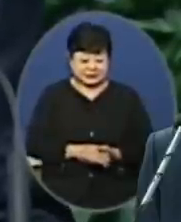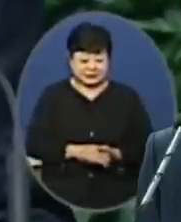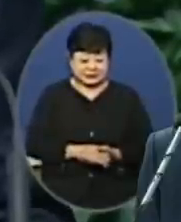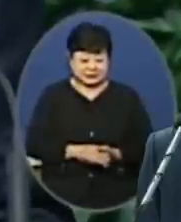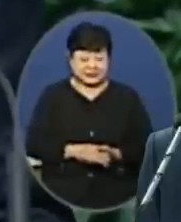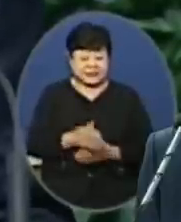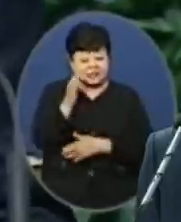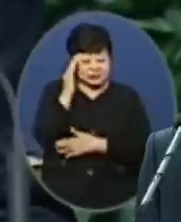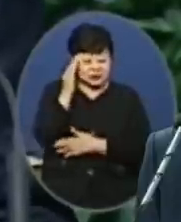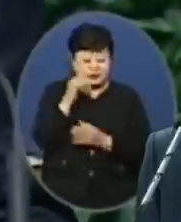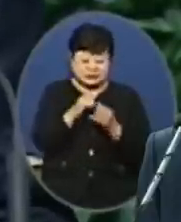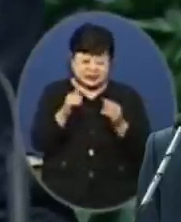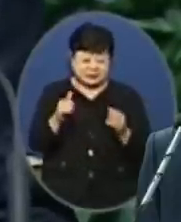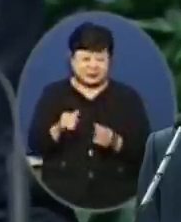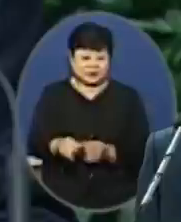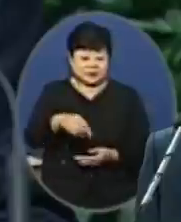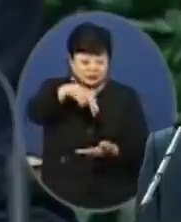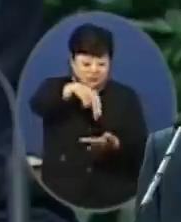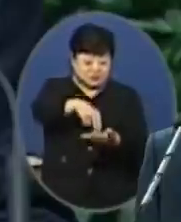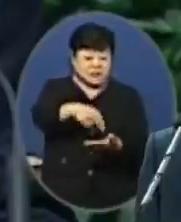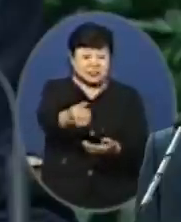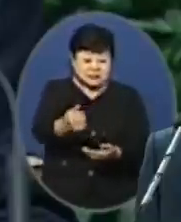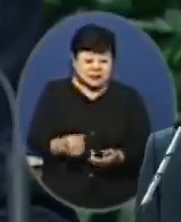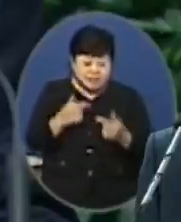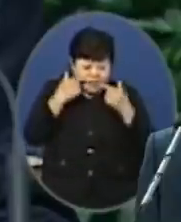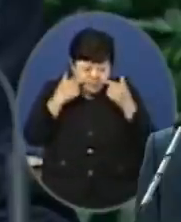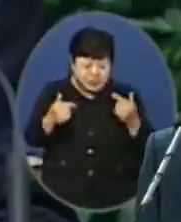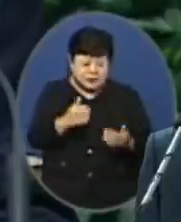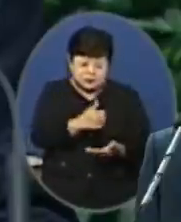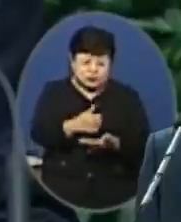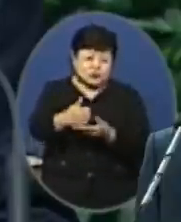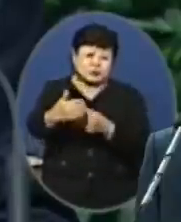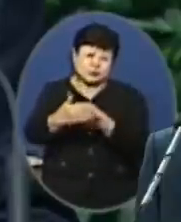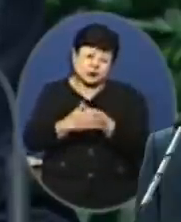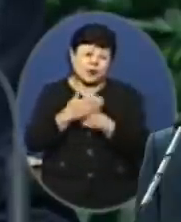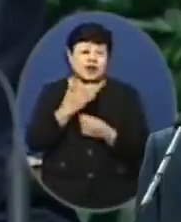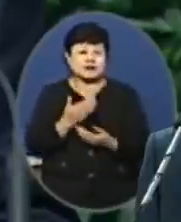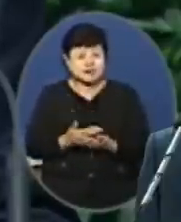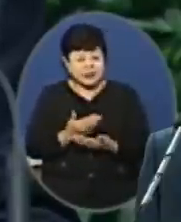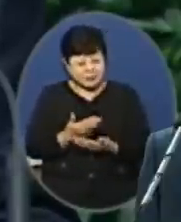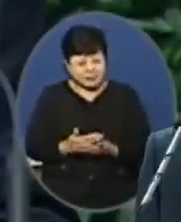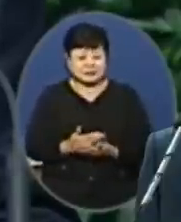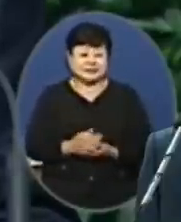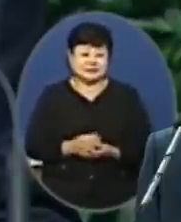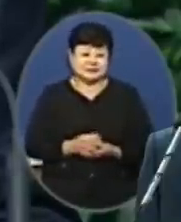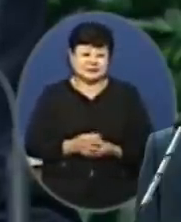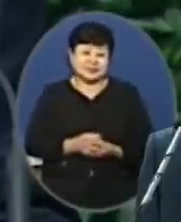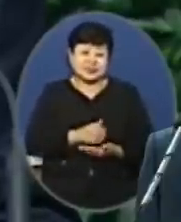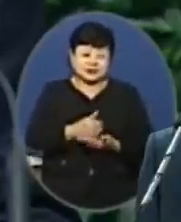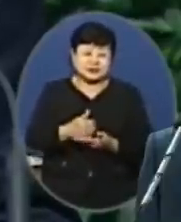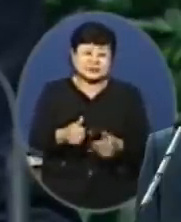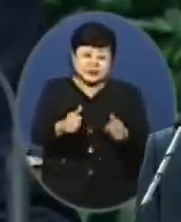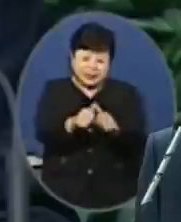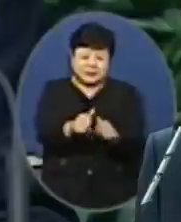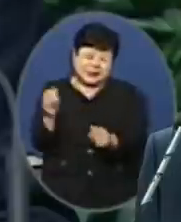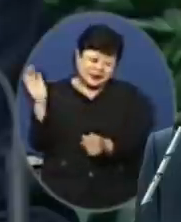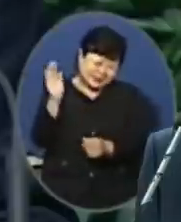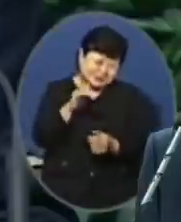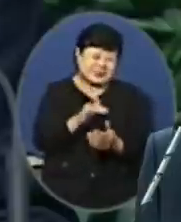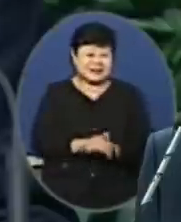저같이 설교하는 사람도 강단에 올라서기 전에 반드시 주님 도와주십시오. 주님 함께 갑시다.